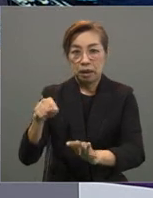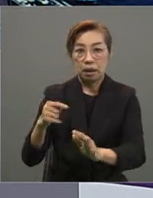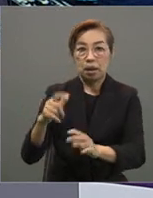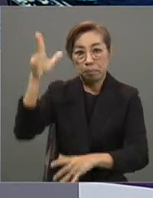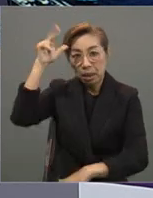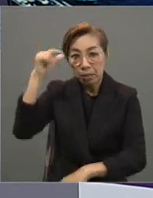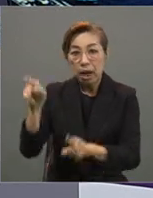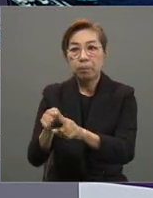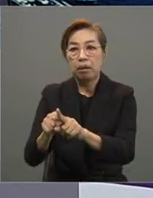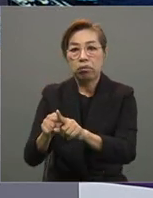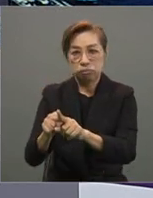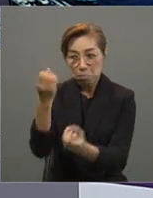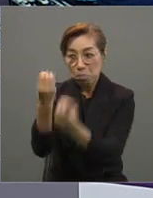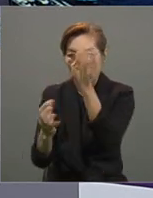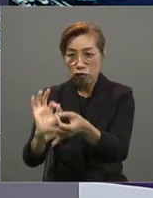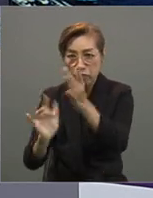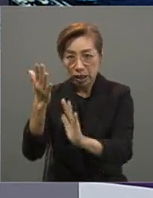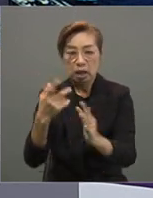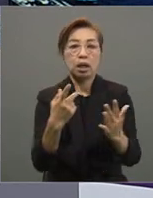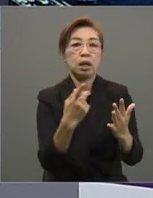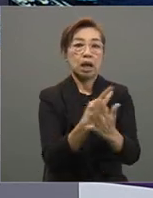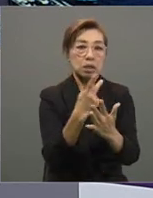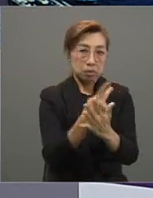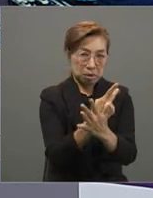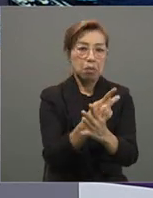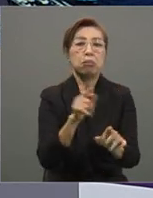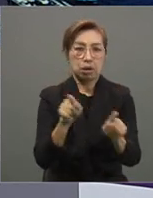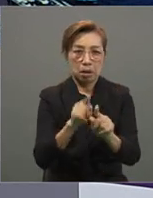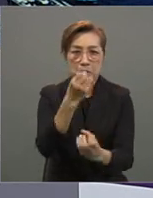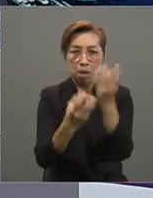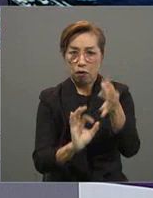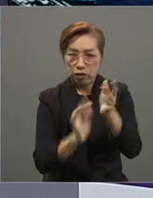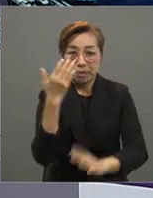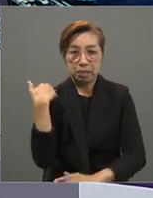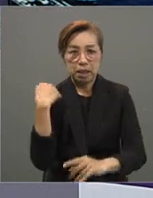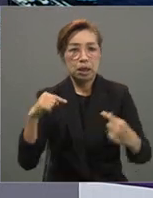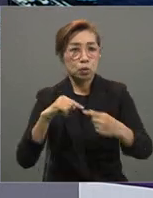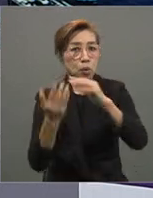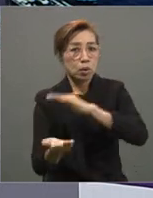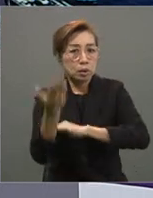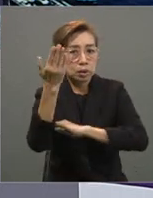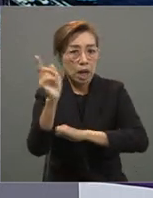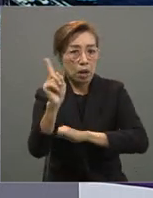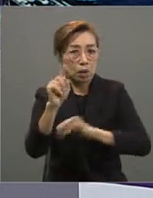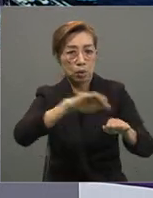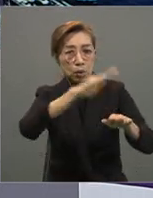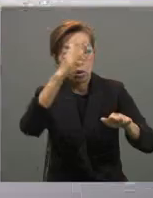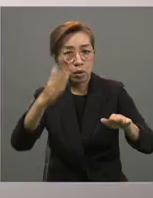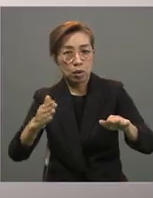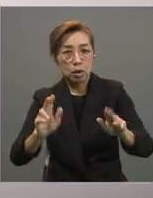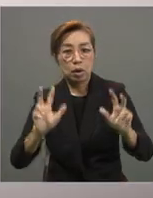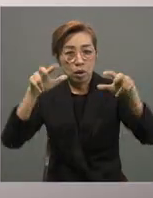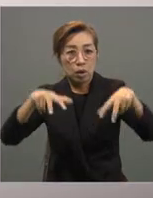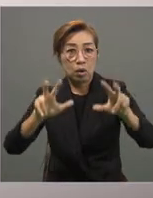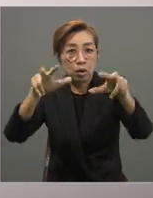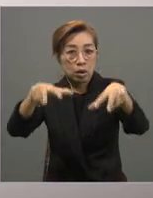จังหวัดกาญจนบุรีนะคะล่าสุดคุณผู้ชมเมื่อช่วงเช้าที่ผ่านมาค่ะเขามีไฟป่าเนี่ยเกิดขึ้นที่บริเวณเชิงดอยสุเทพด้านหลัง